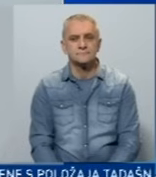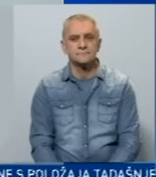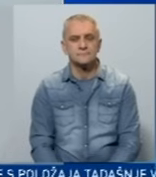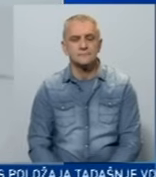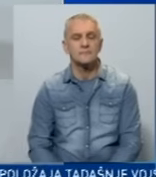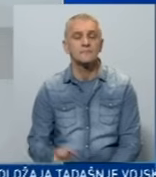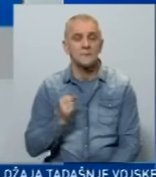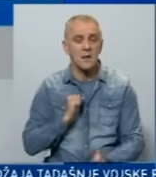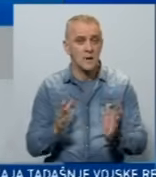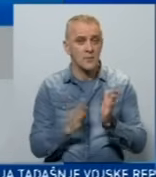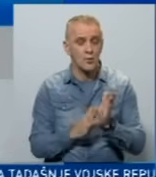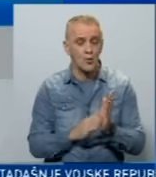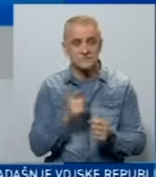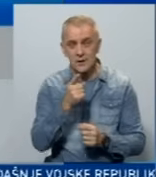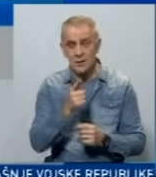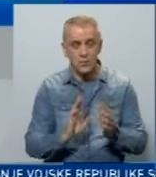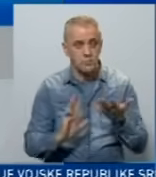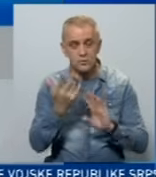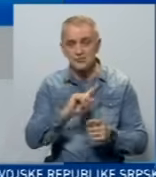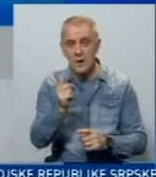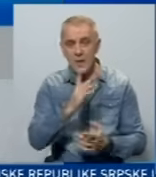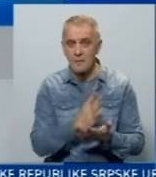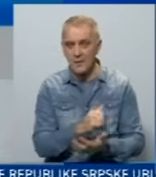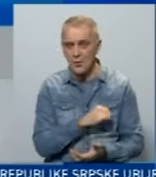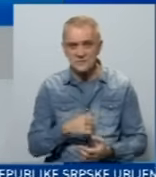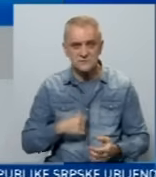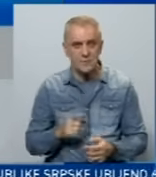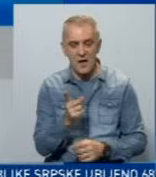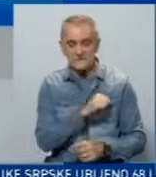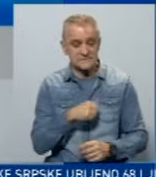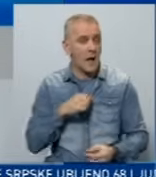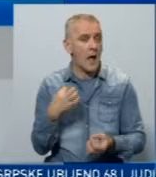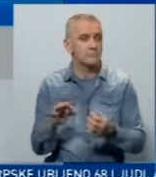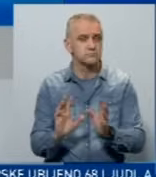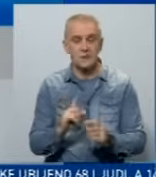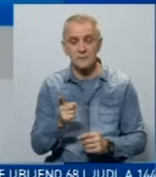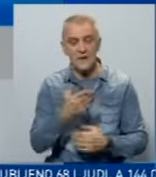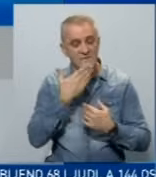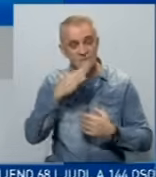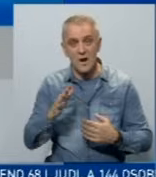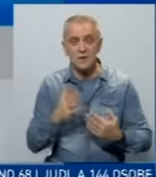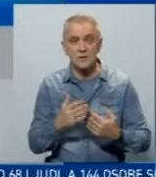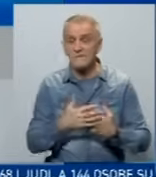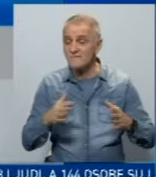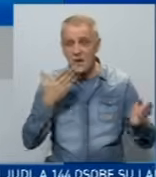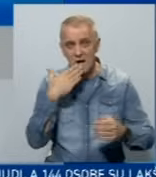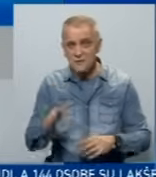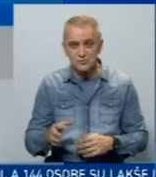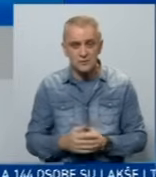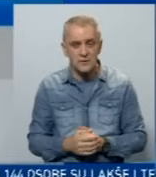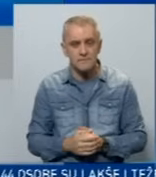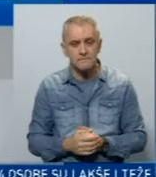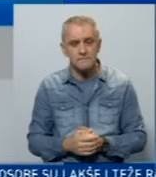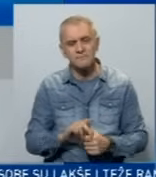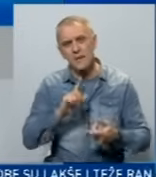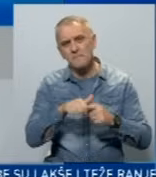Imamo dokaze da požar nije nastao sam, to jest nije bilo samo zapaljenje. Velika je šteta načinjena, manje više